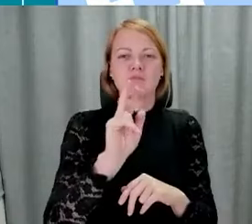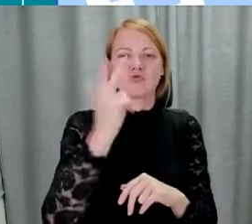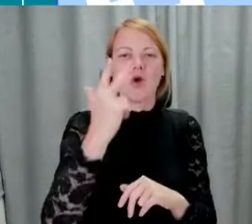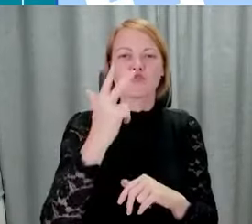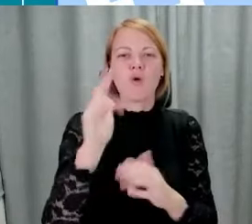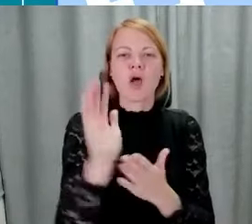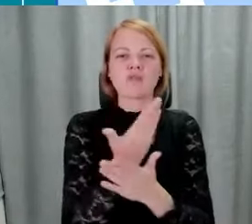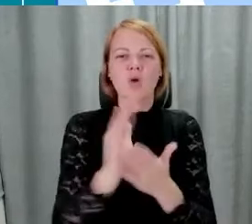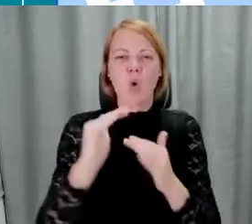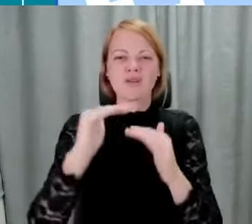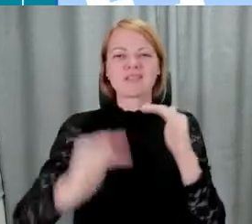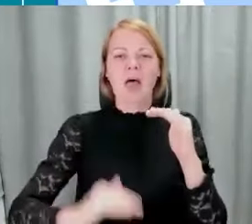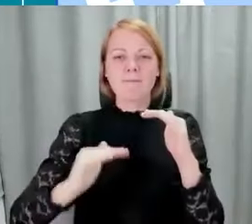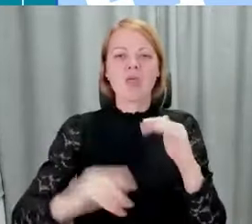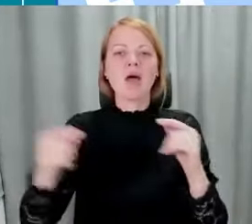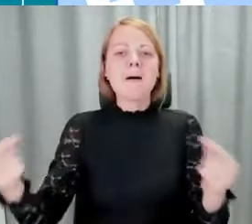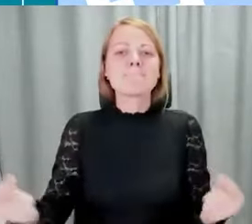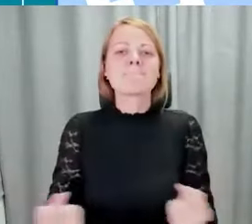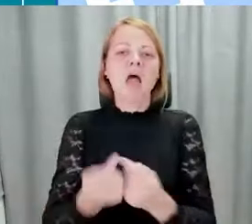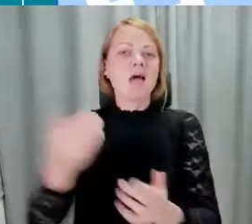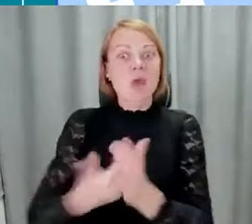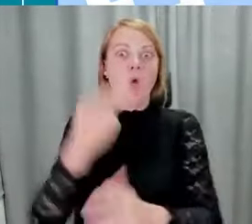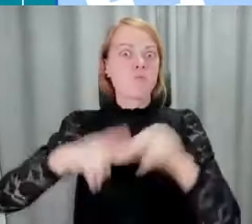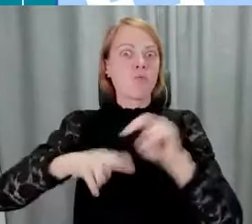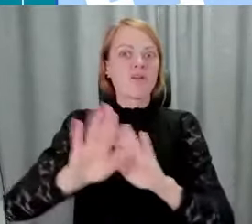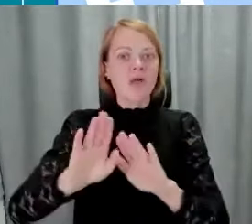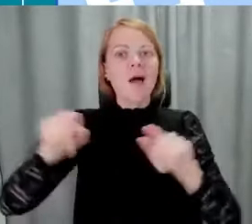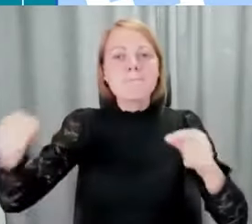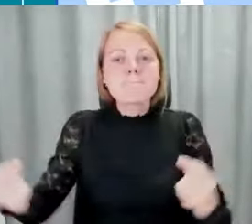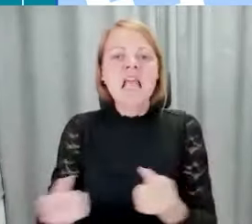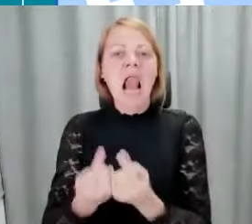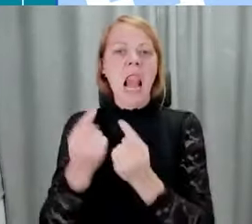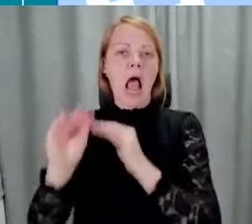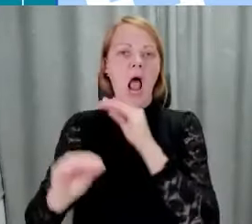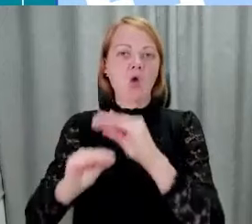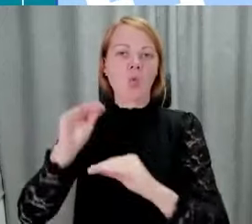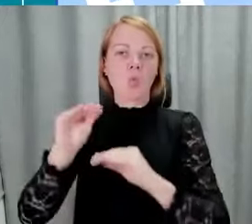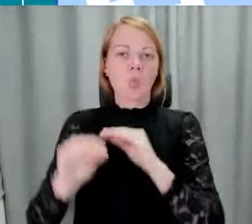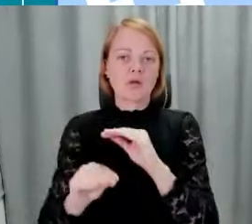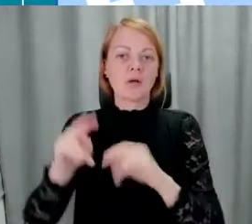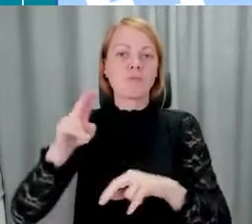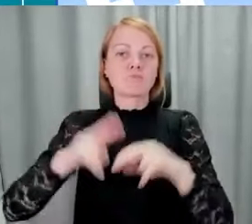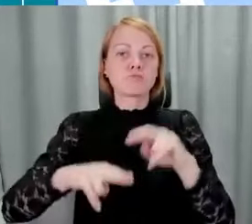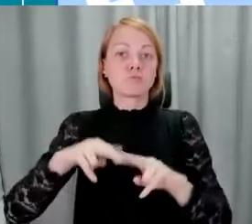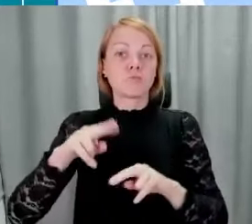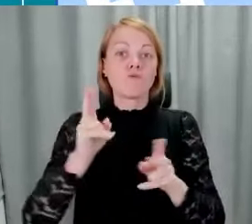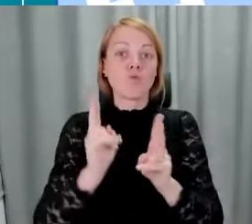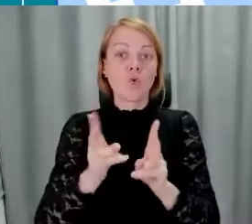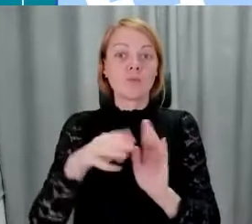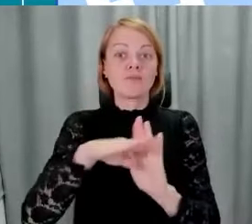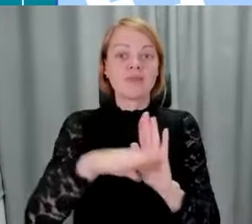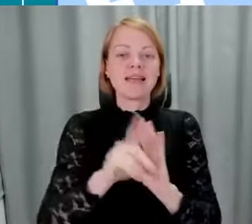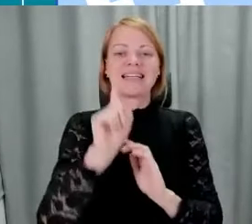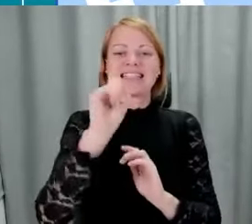ir jāpielāgo, nevis jābūvē. Būvnormatīvs fokusēsies uz tikai uz 1. un 2.